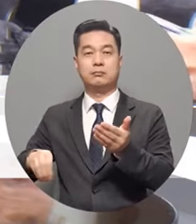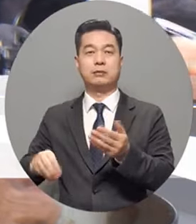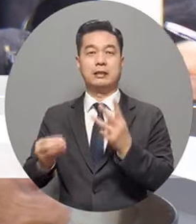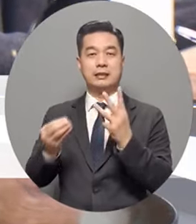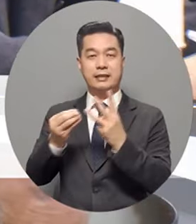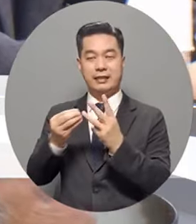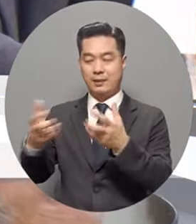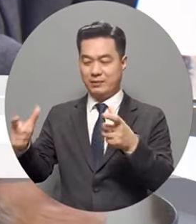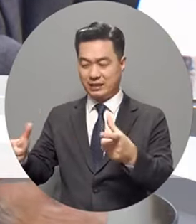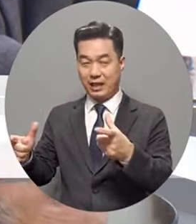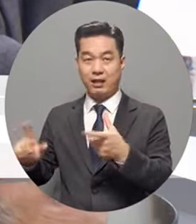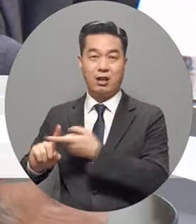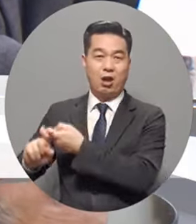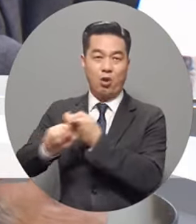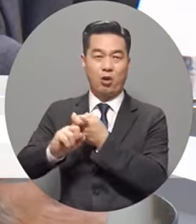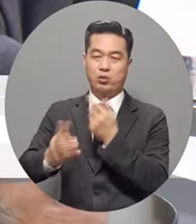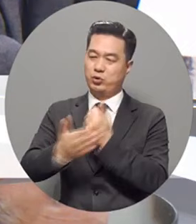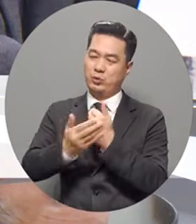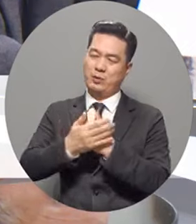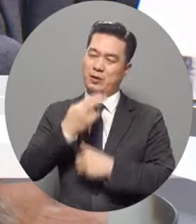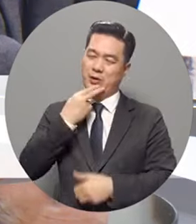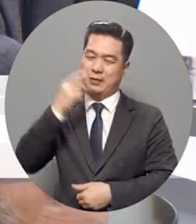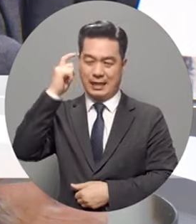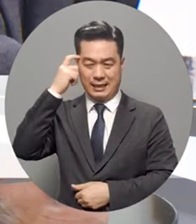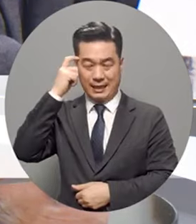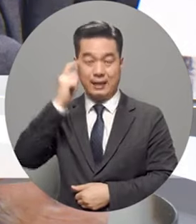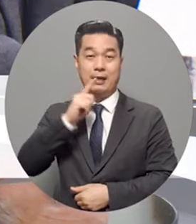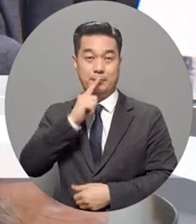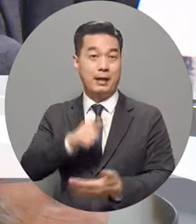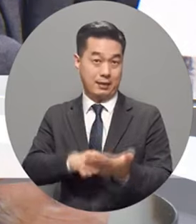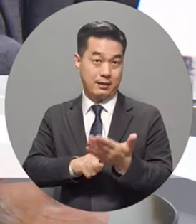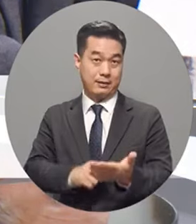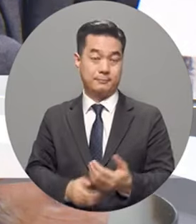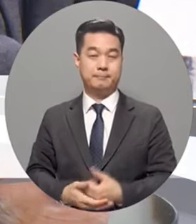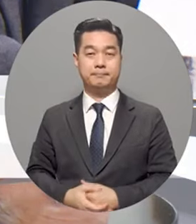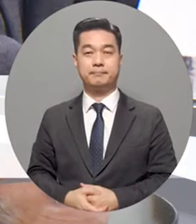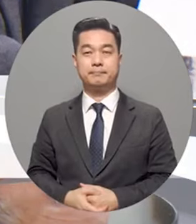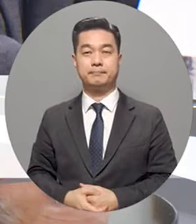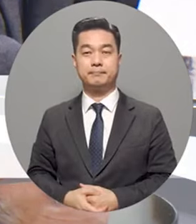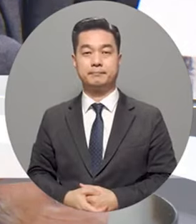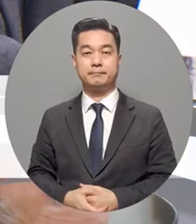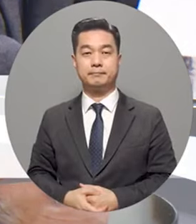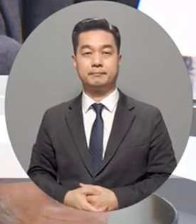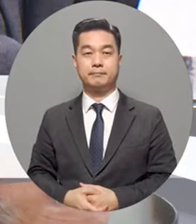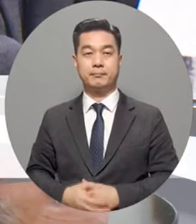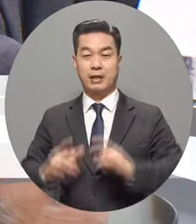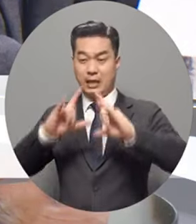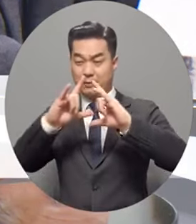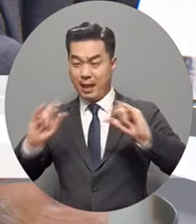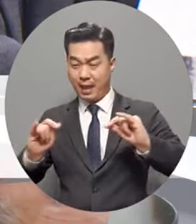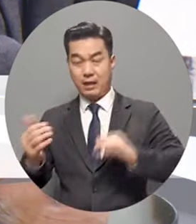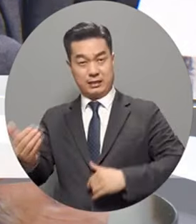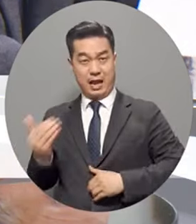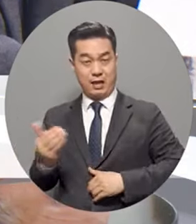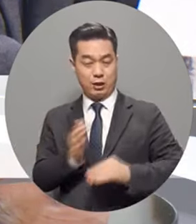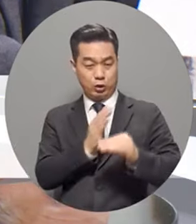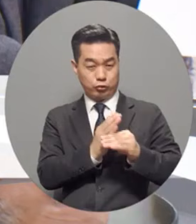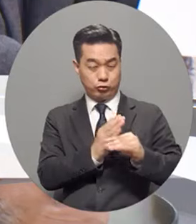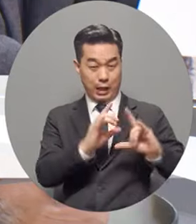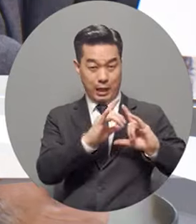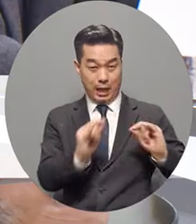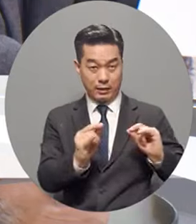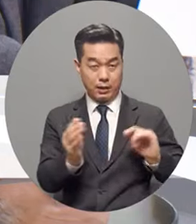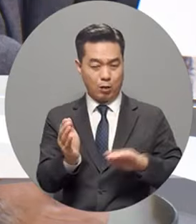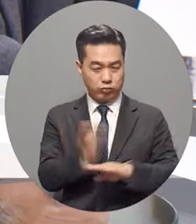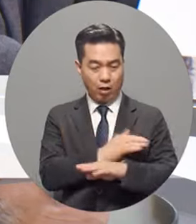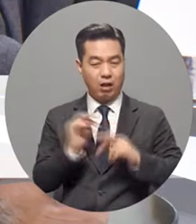대통합에 도움이 안 된다는 판단이 있었다는 말이 나왔습니다. 이른바 빅텐트로 가기 전에 중텐트에서부터